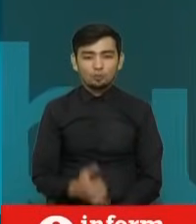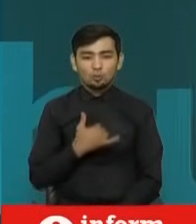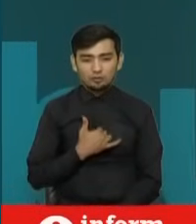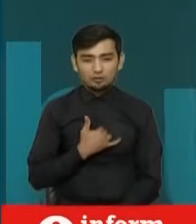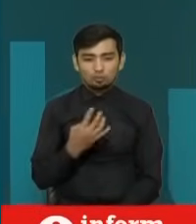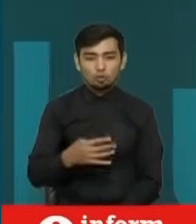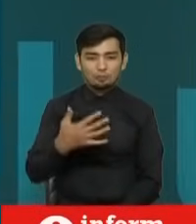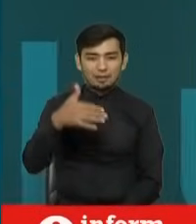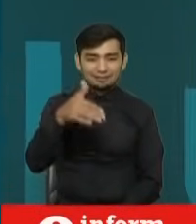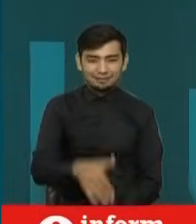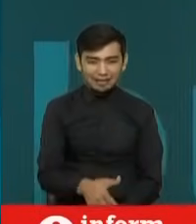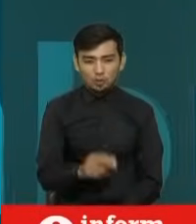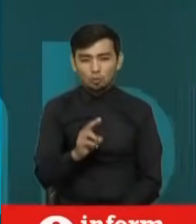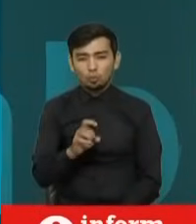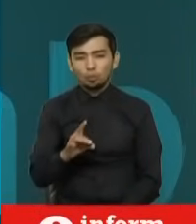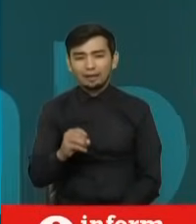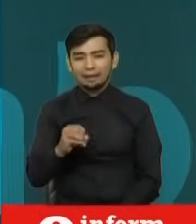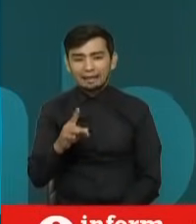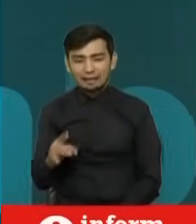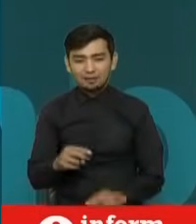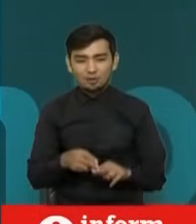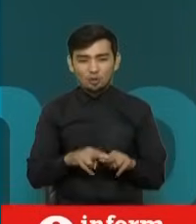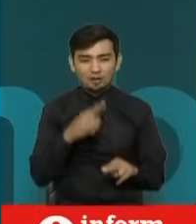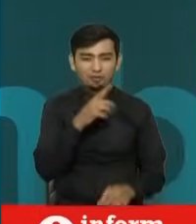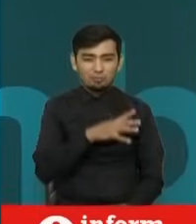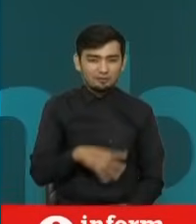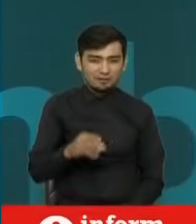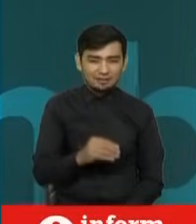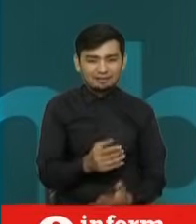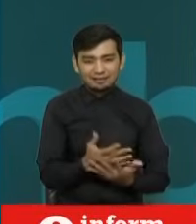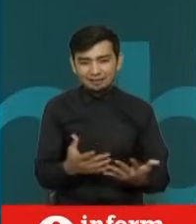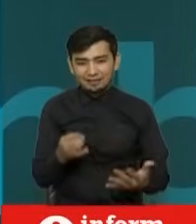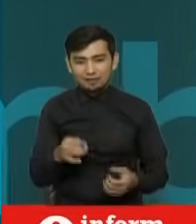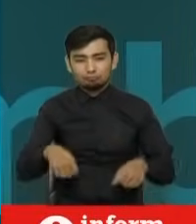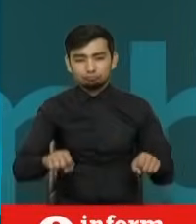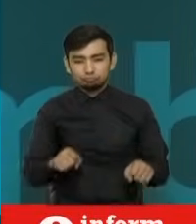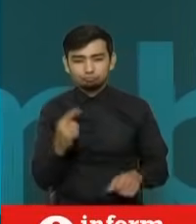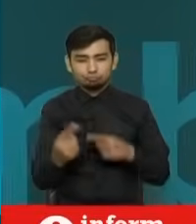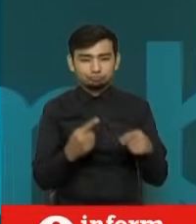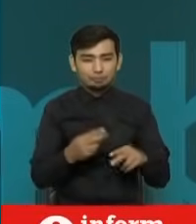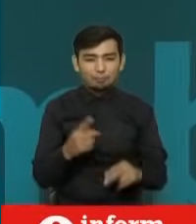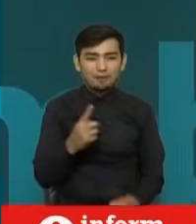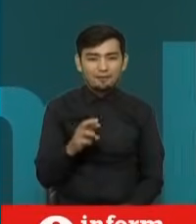45000 курьеров говорят некоторые источники передвигаю на мопедах